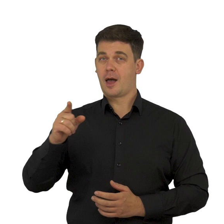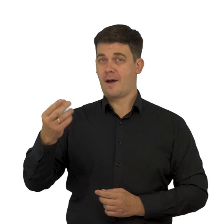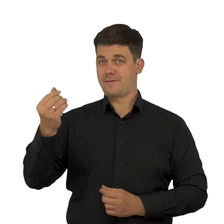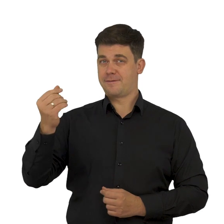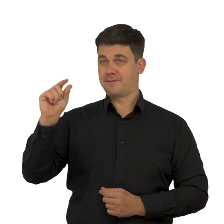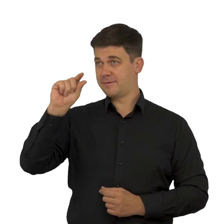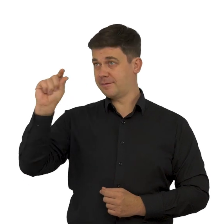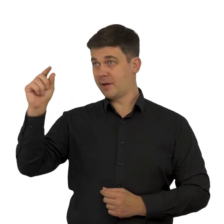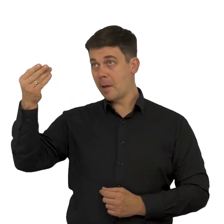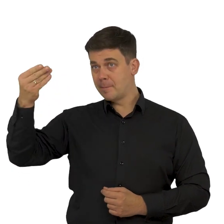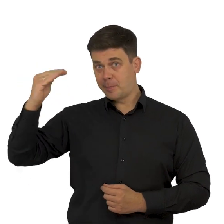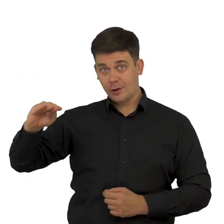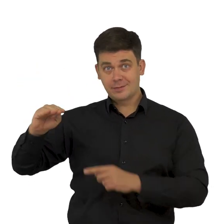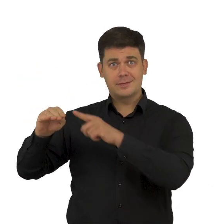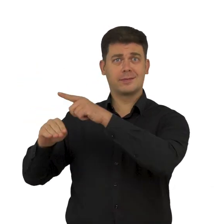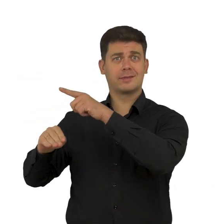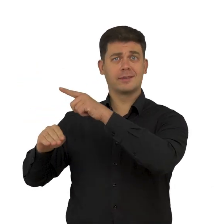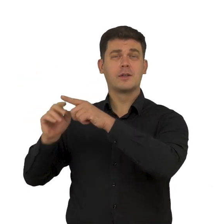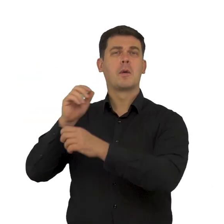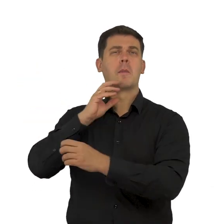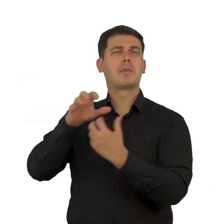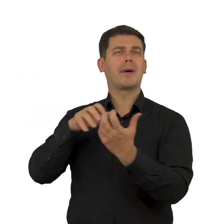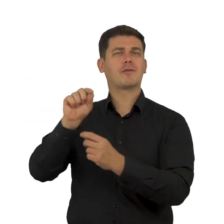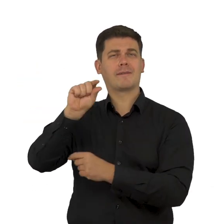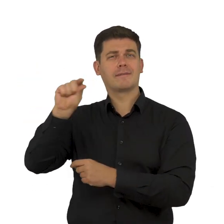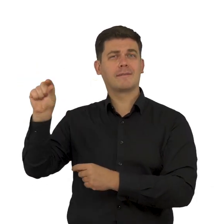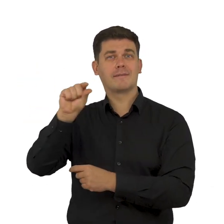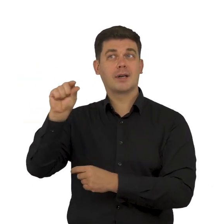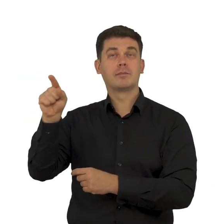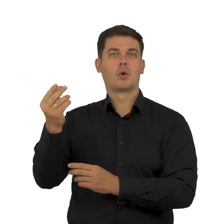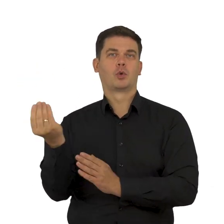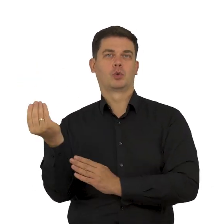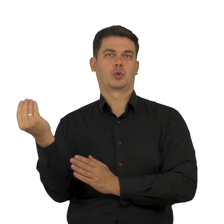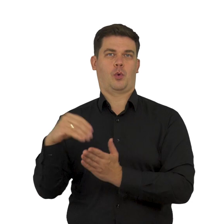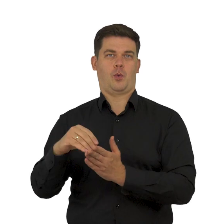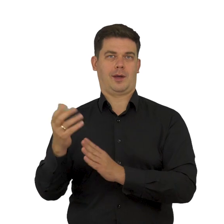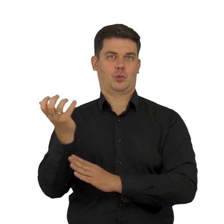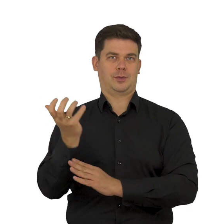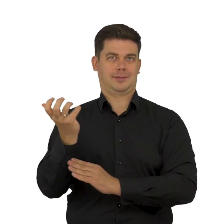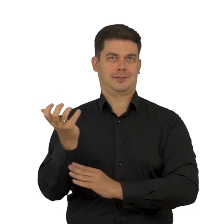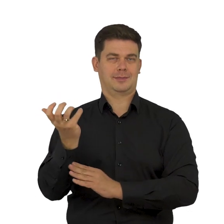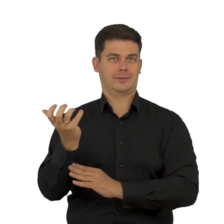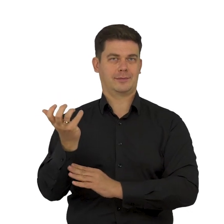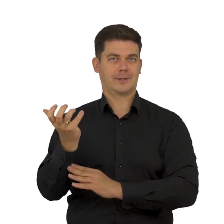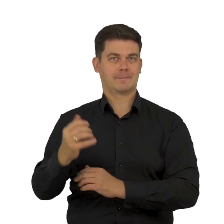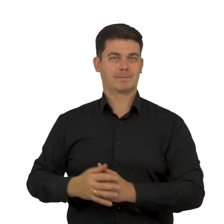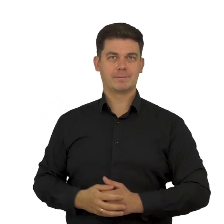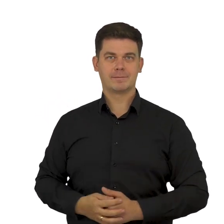Pod kwotą Twoich środków znajdziemy na pomarańczowym tle przycisk Doładuj.